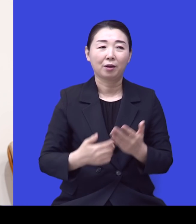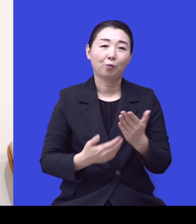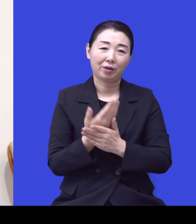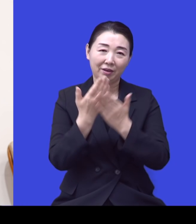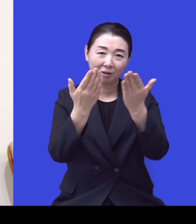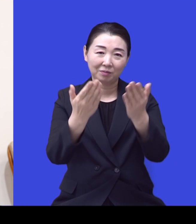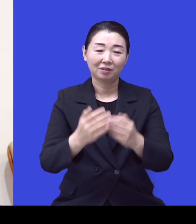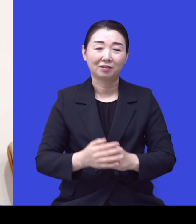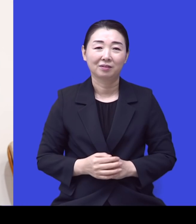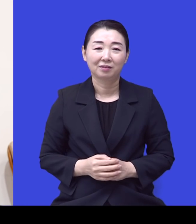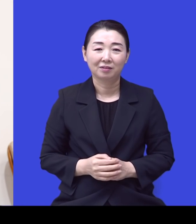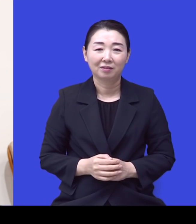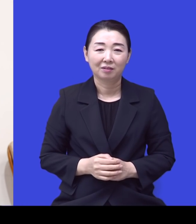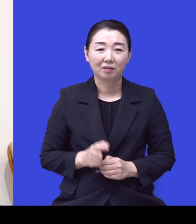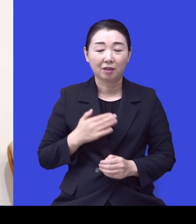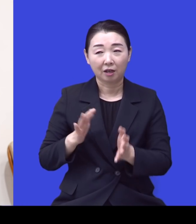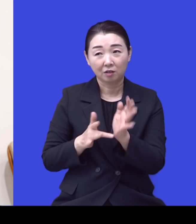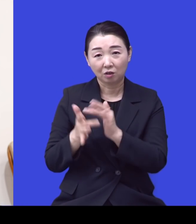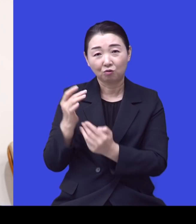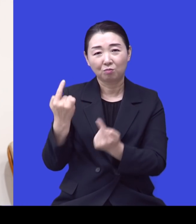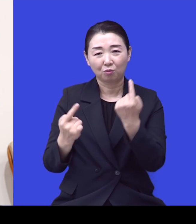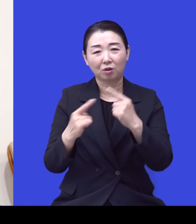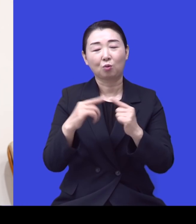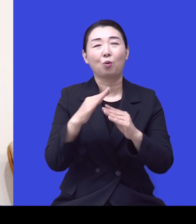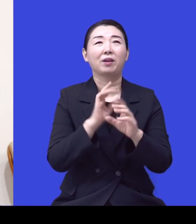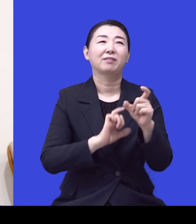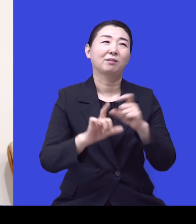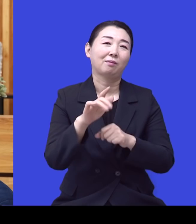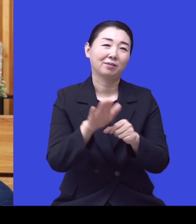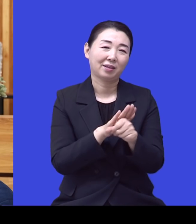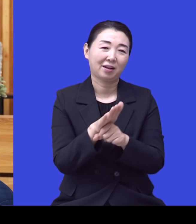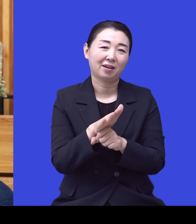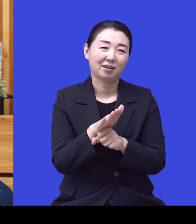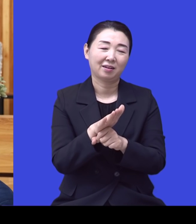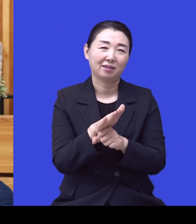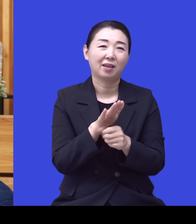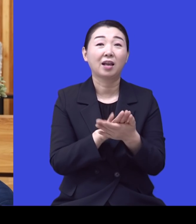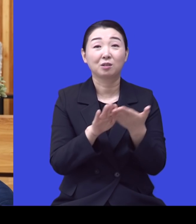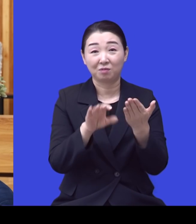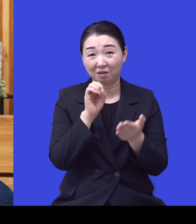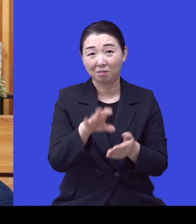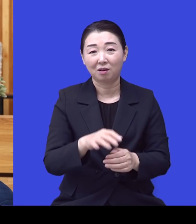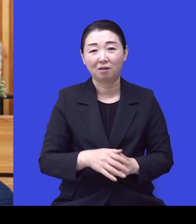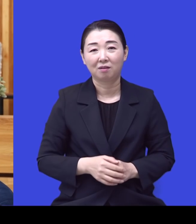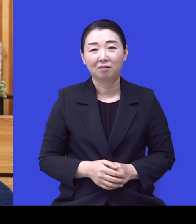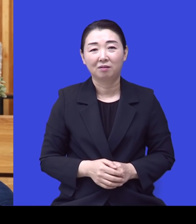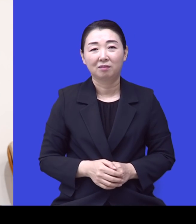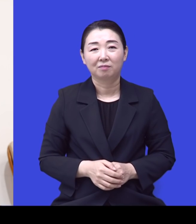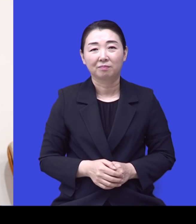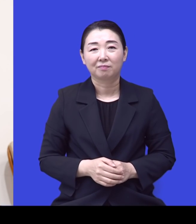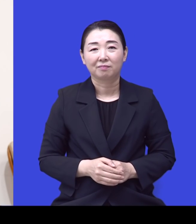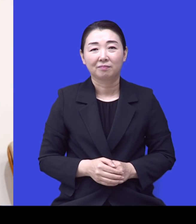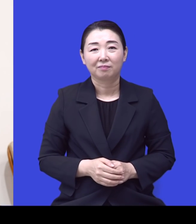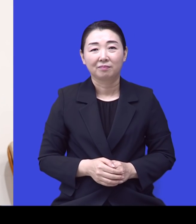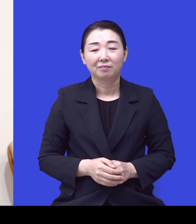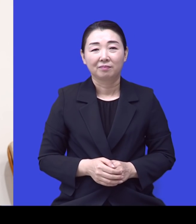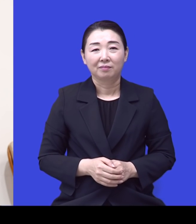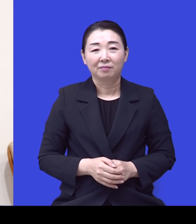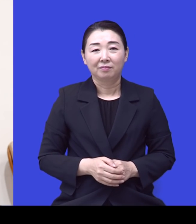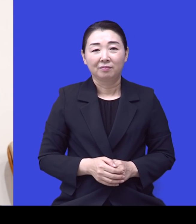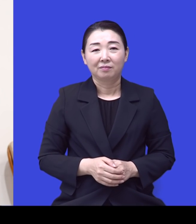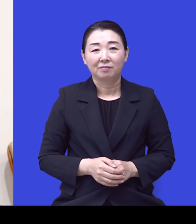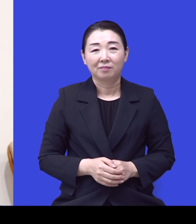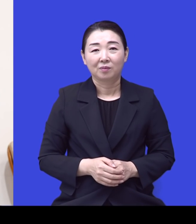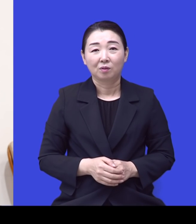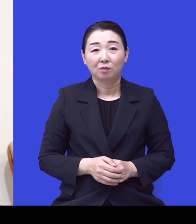회개합니다. 내가 예수님보다 교회를 더 사랑했습니다. 어우 그 얘기가 그때는 정말